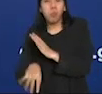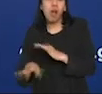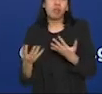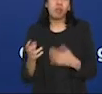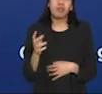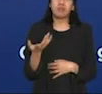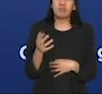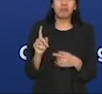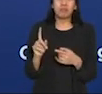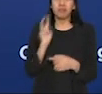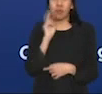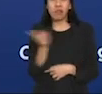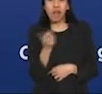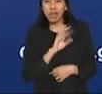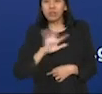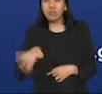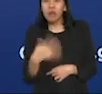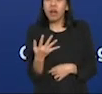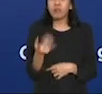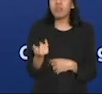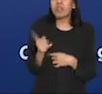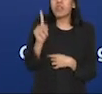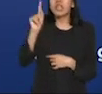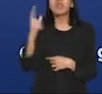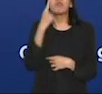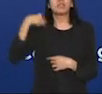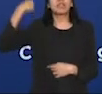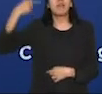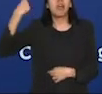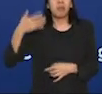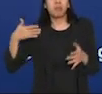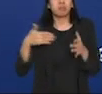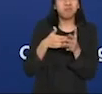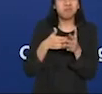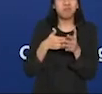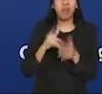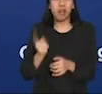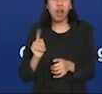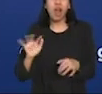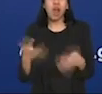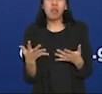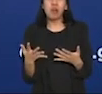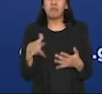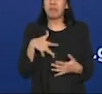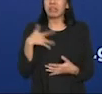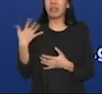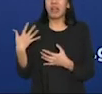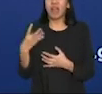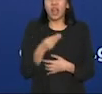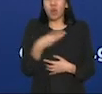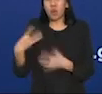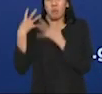pemenuhan kebutuhan sehari-hari akan banyak saudara-saudara kita yang menerima beban ekonomi yang cukup berat